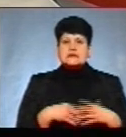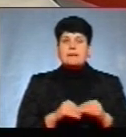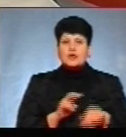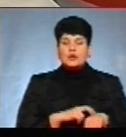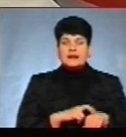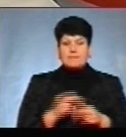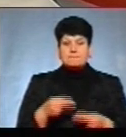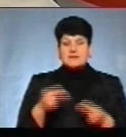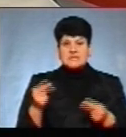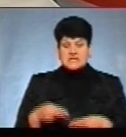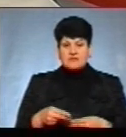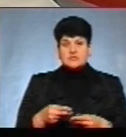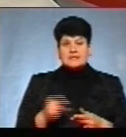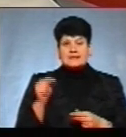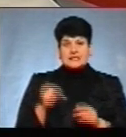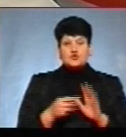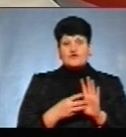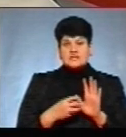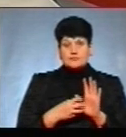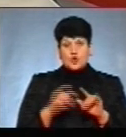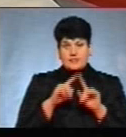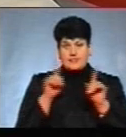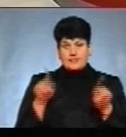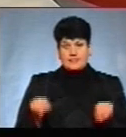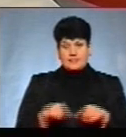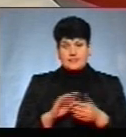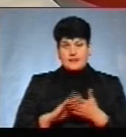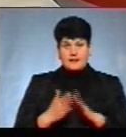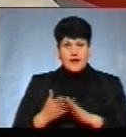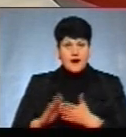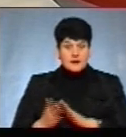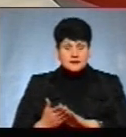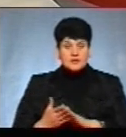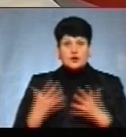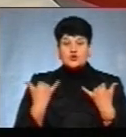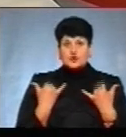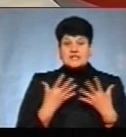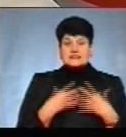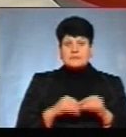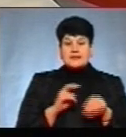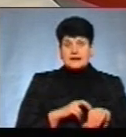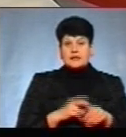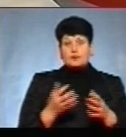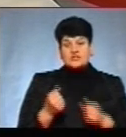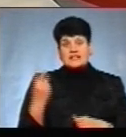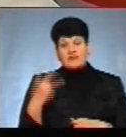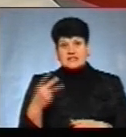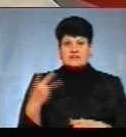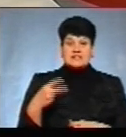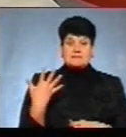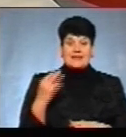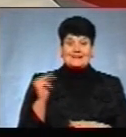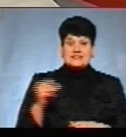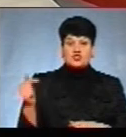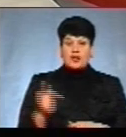сімейного лікаря, тому що, підписавши 1800 декларацій, сьогодні сімейний лікар може отримати заробітну плату